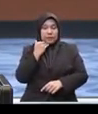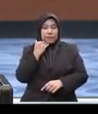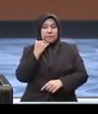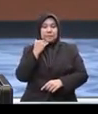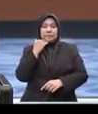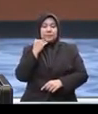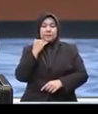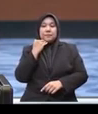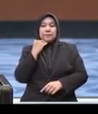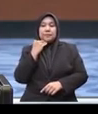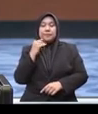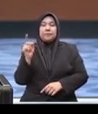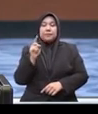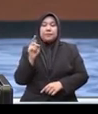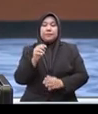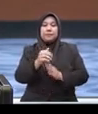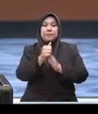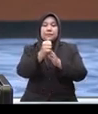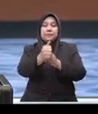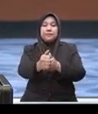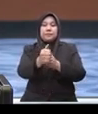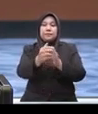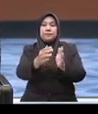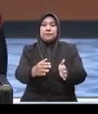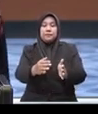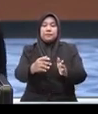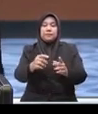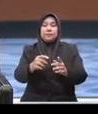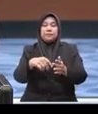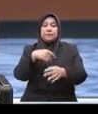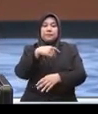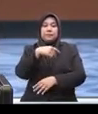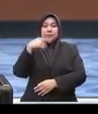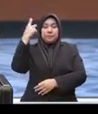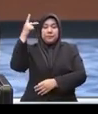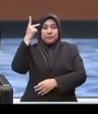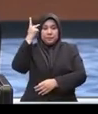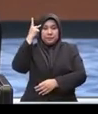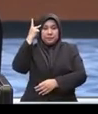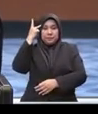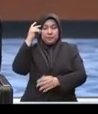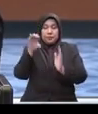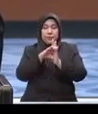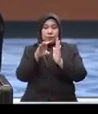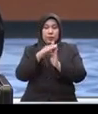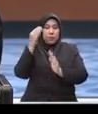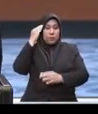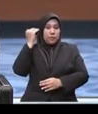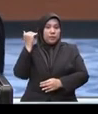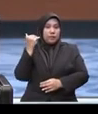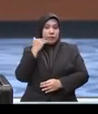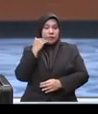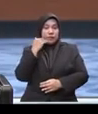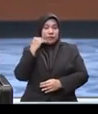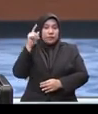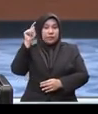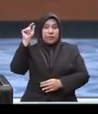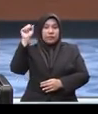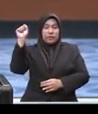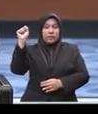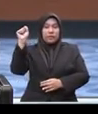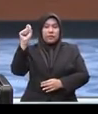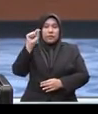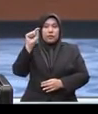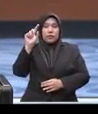menemani pemimpin politik boleh kita mengatakan ini ini sebenarnya itu contohnya saya katakan tadi Thomas banyaknya istilah